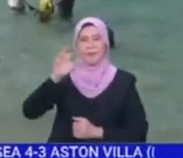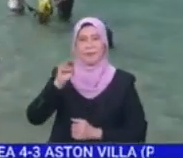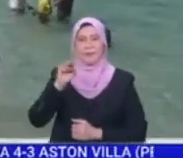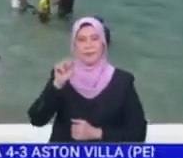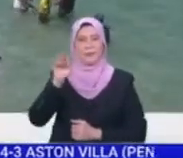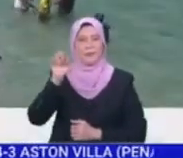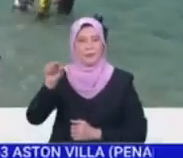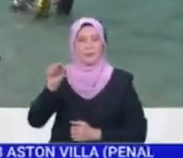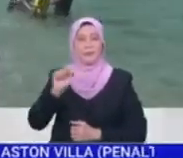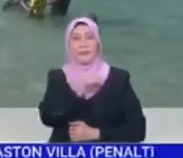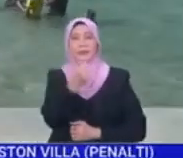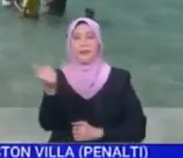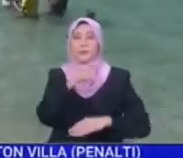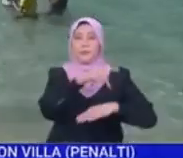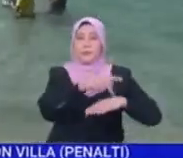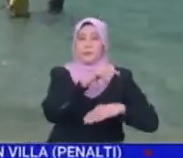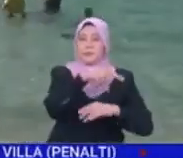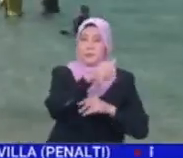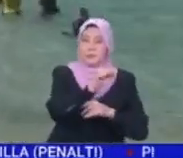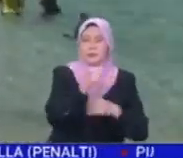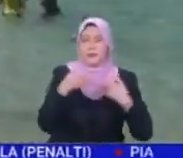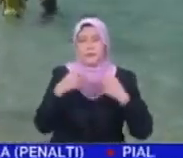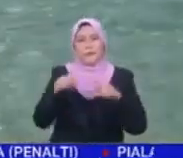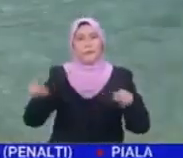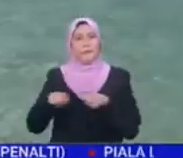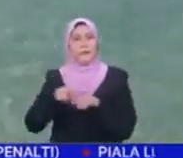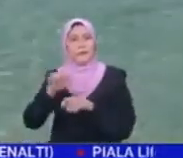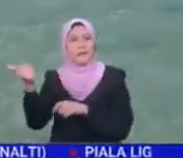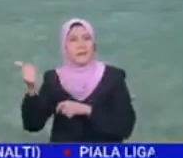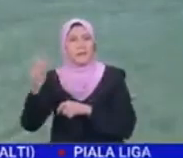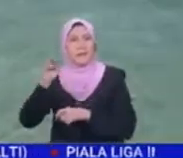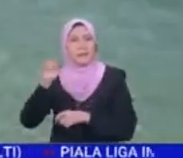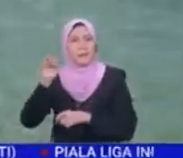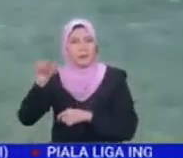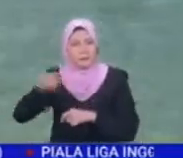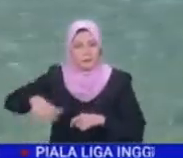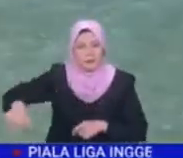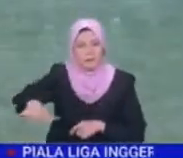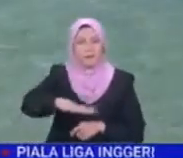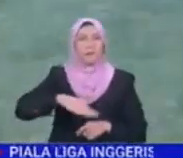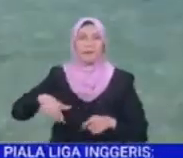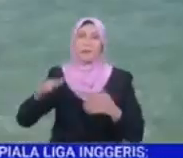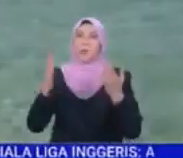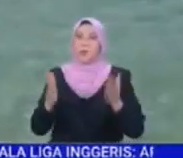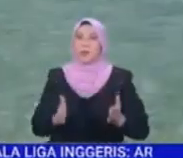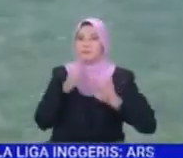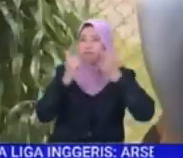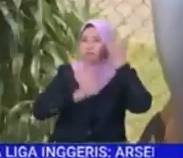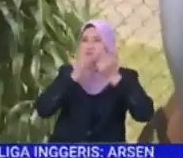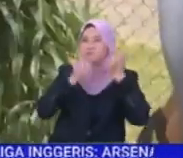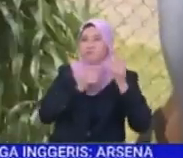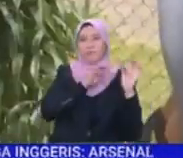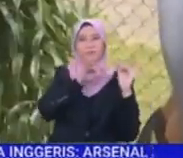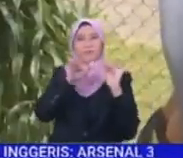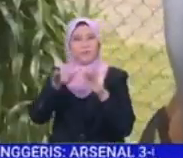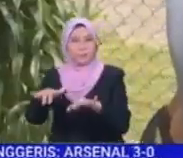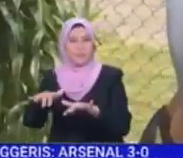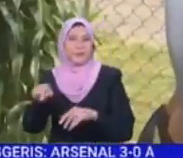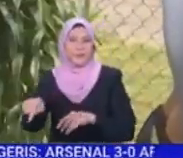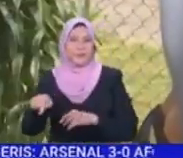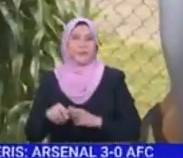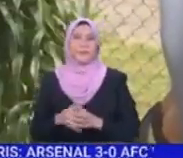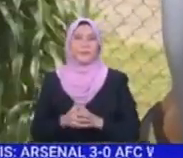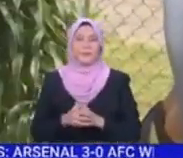pilianawaiahang Pulau kapas terdapat beberapa lokasi menarik di marang yang turut menjadi pilihan pengunjung dan